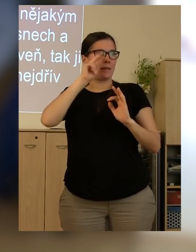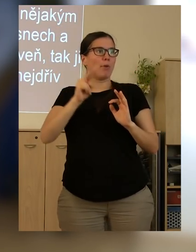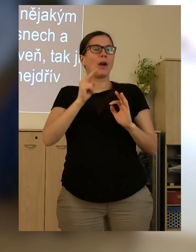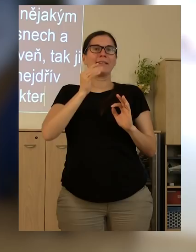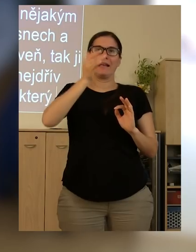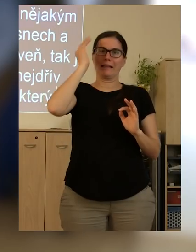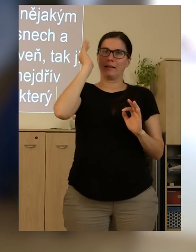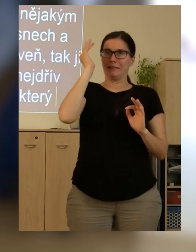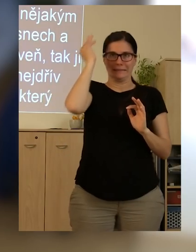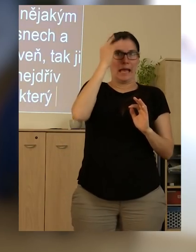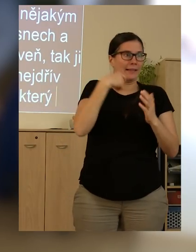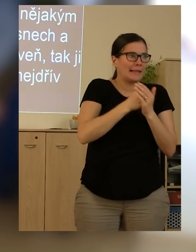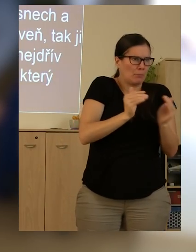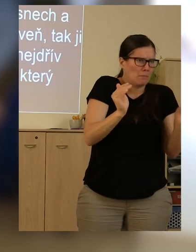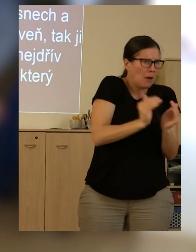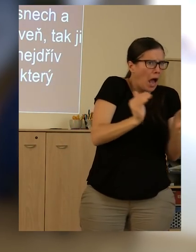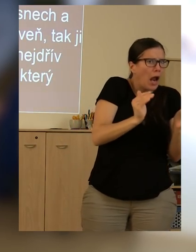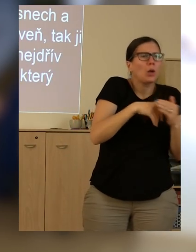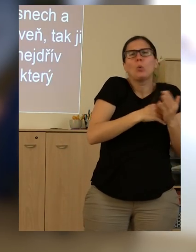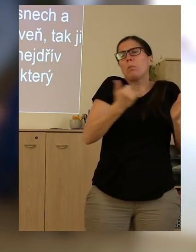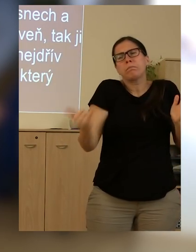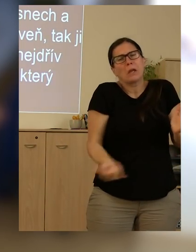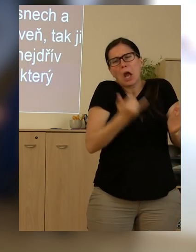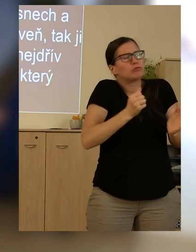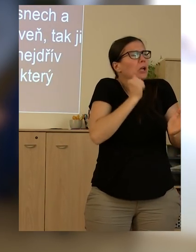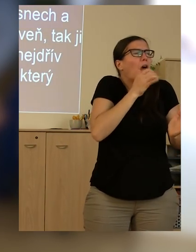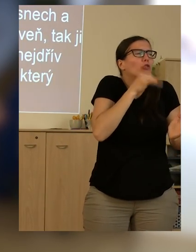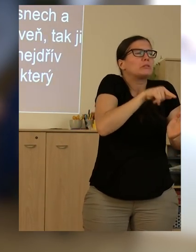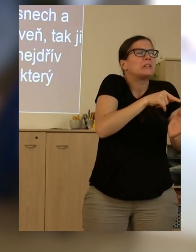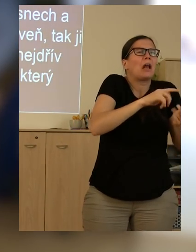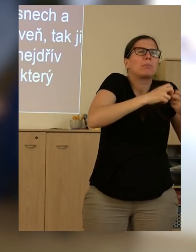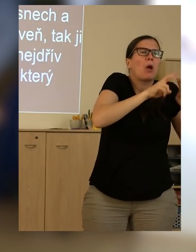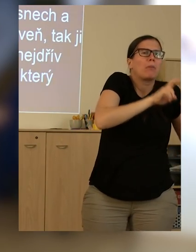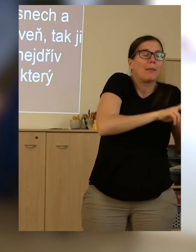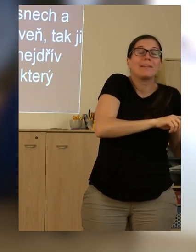rezidua, denní otázky, a nebo je to velký sen.